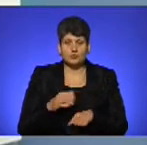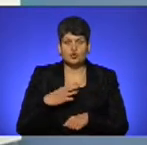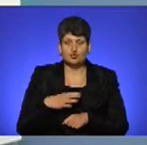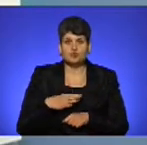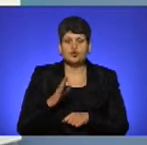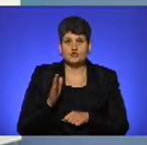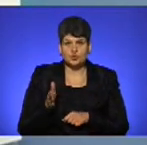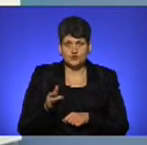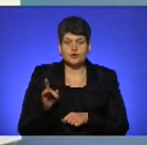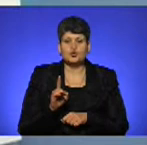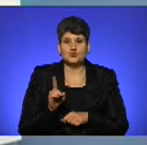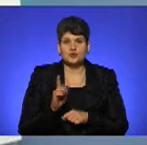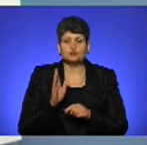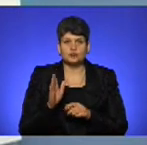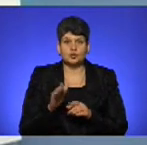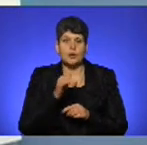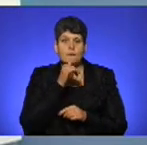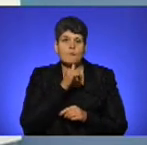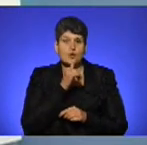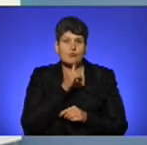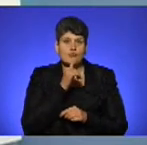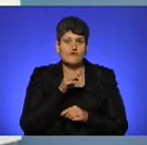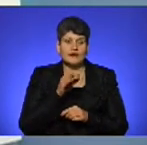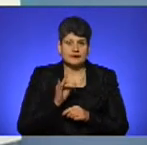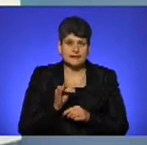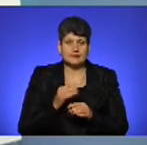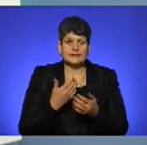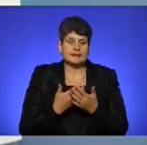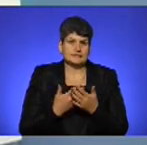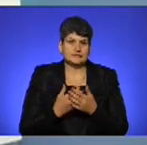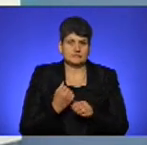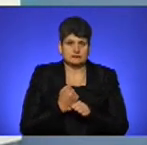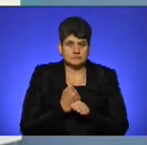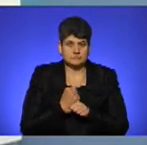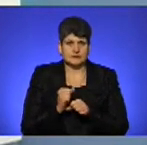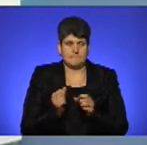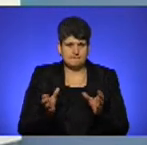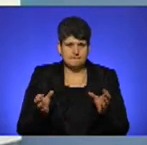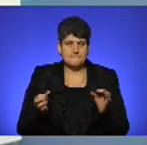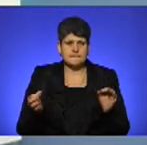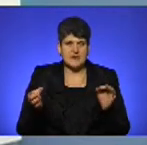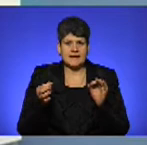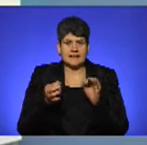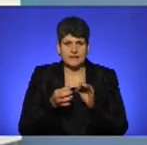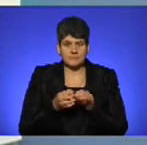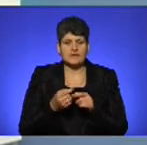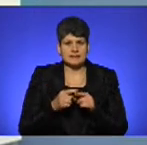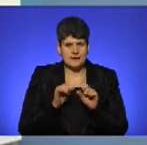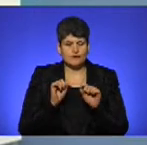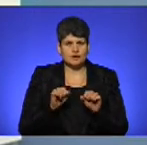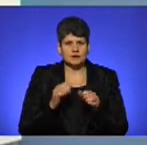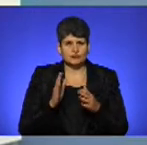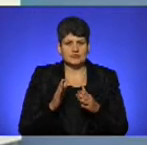що будуть пробувати десь примусово об'єднувати, чи це, в принципі, може бути змодельована